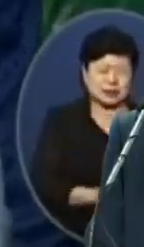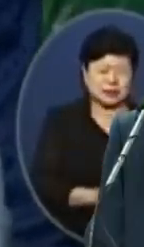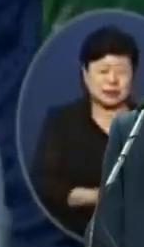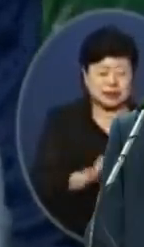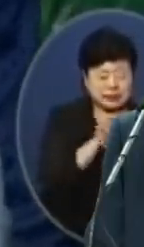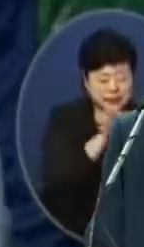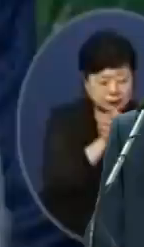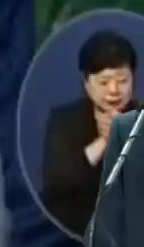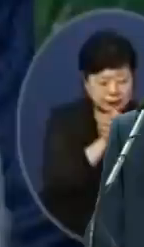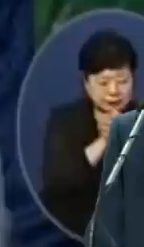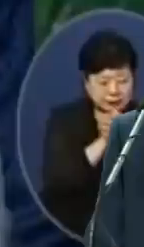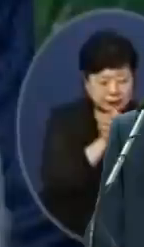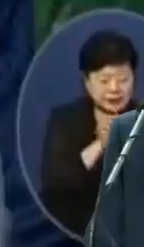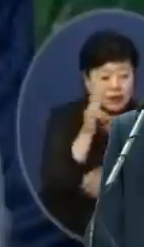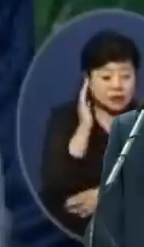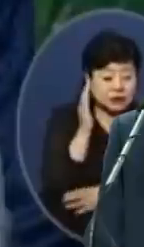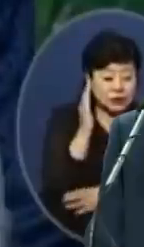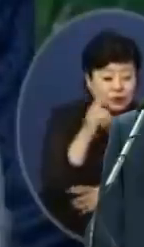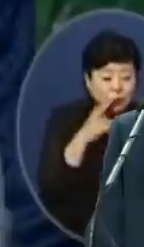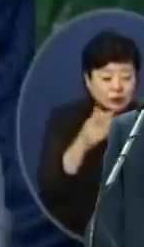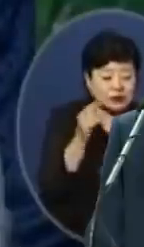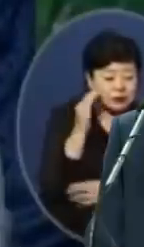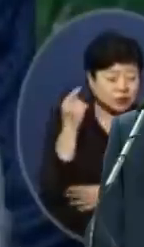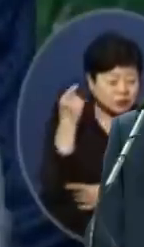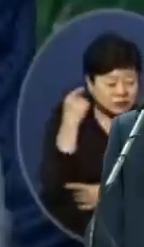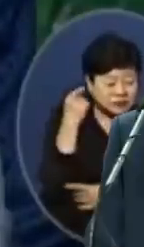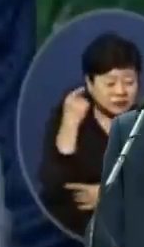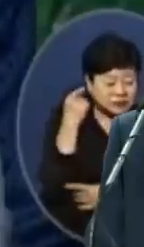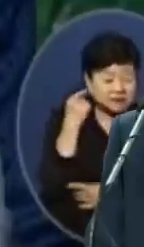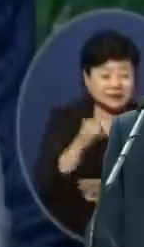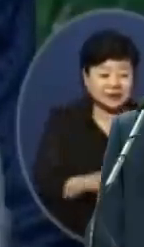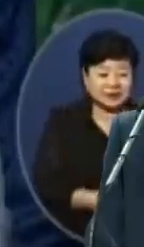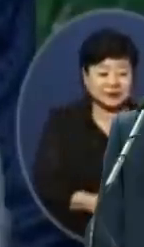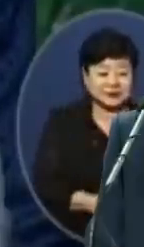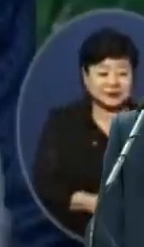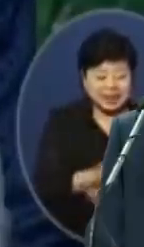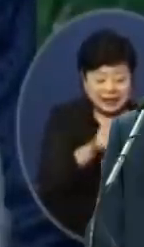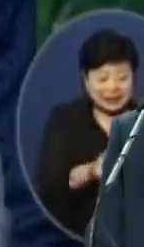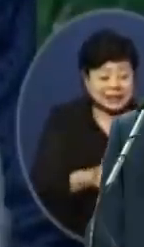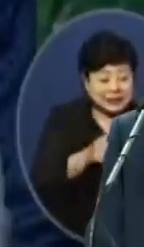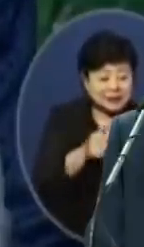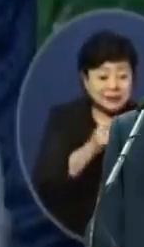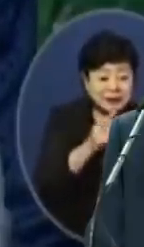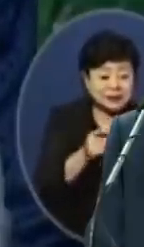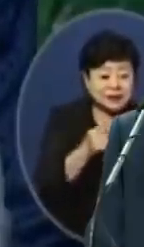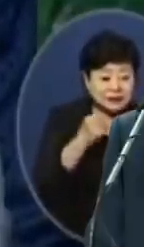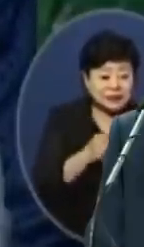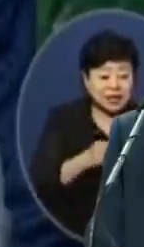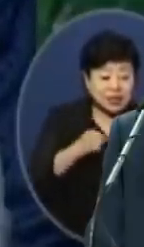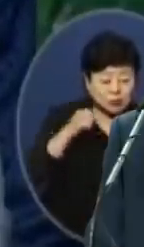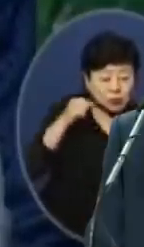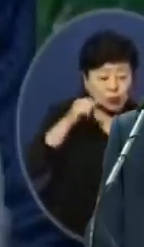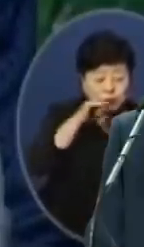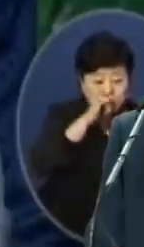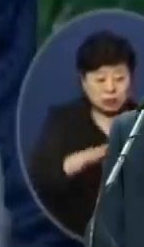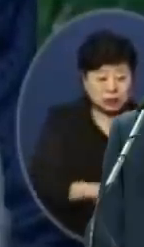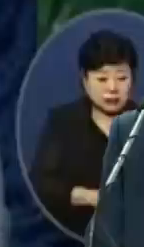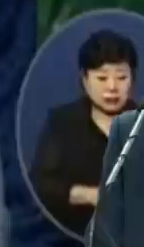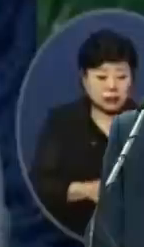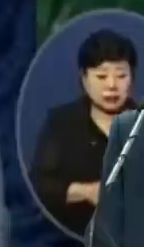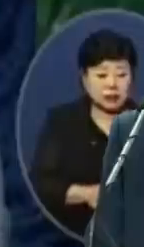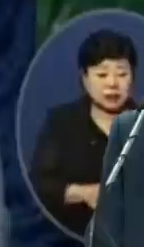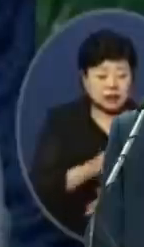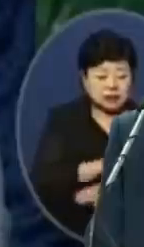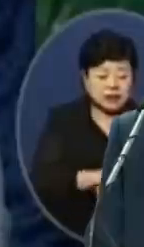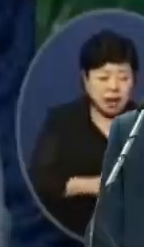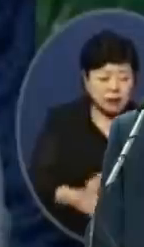하는데 저희 설교를 기억해낸 것입니다. 하나님의 말씀은 살았고 운동력이 있어 좌우의